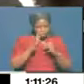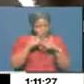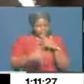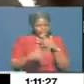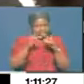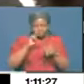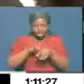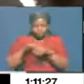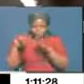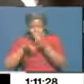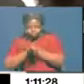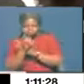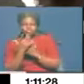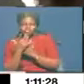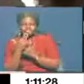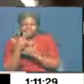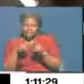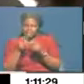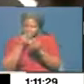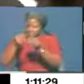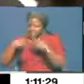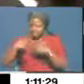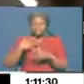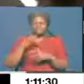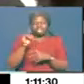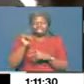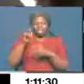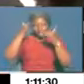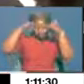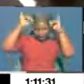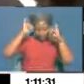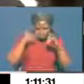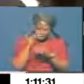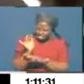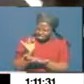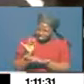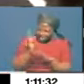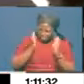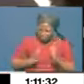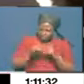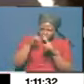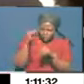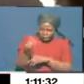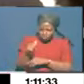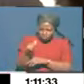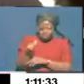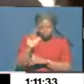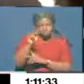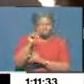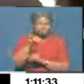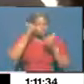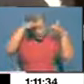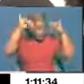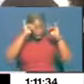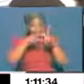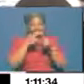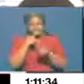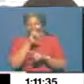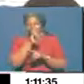imechinjwa. Nikamuuliza sio mtu, akaniambia hapana, ni ng'ombe. Akaniambia sasa hii ni police case, ni kitu